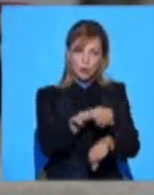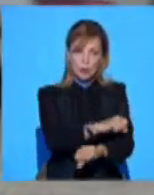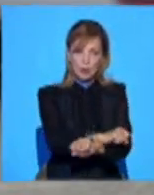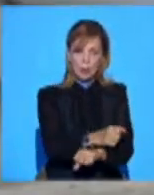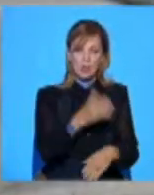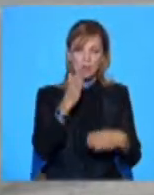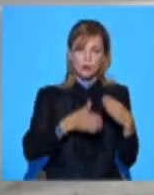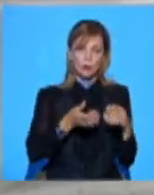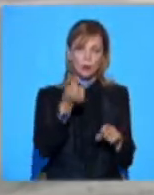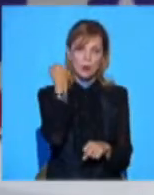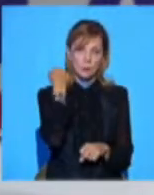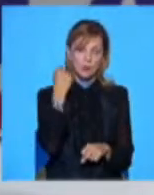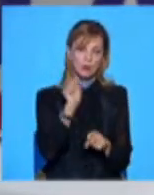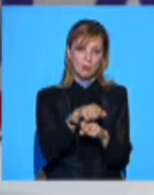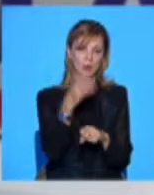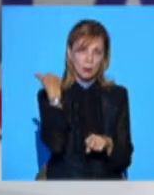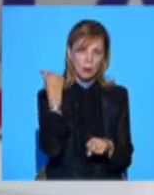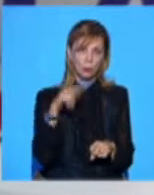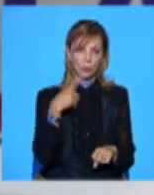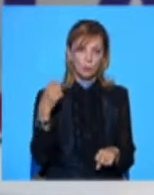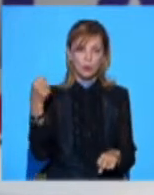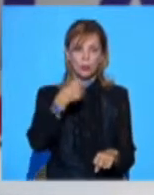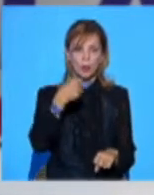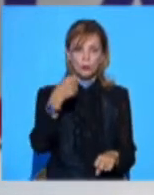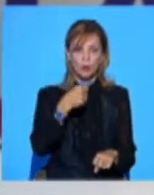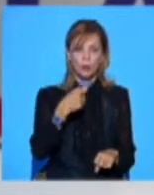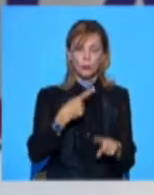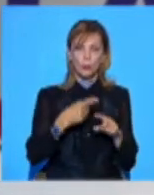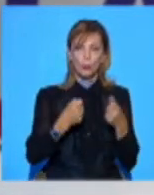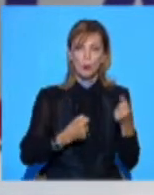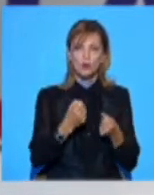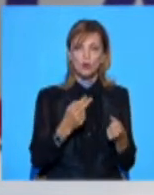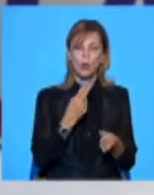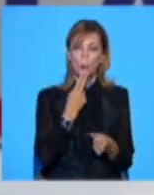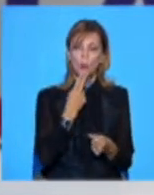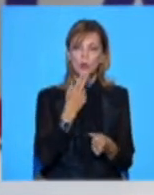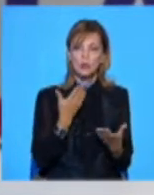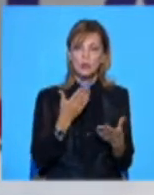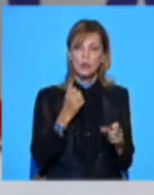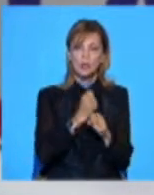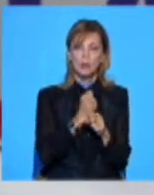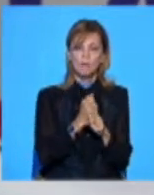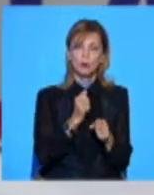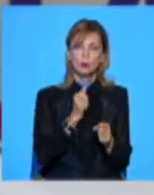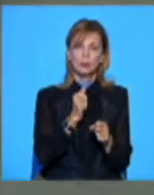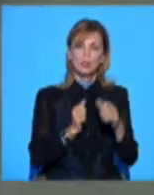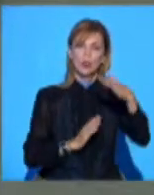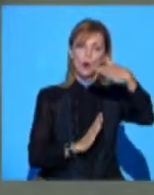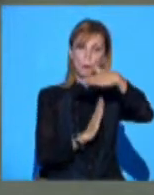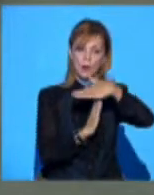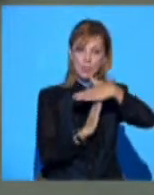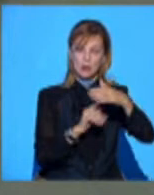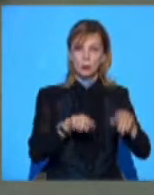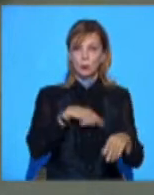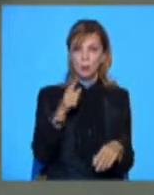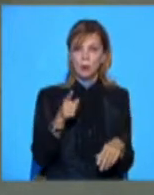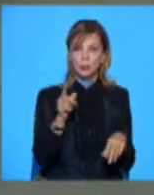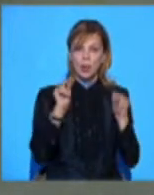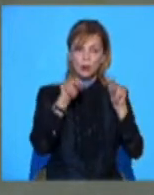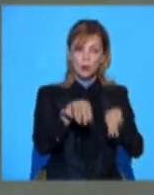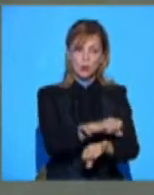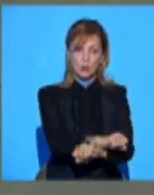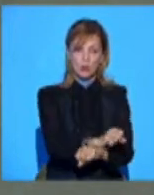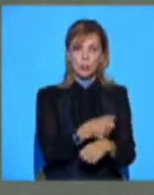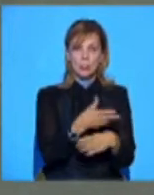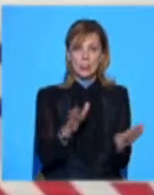sfârșitul săptămânii trecute după ce ar fi acroșat cu mașina un polițist de la rutieră care i-a făcut semn să oprească. La scurt timp a ajuns în arest și a fost